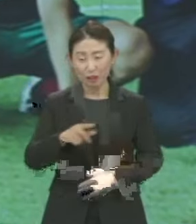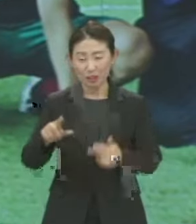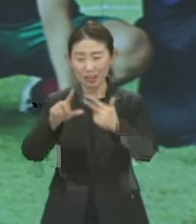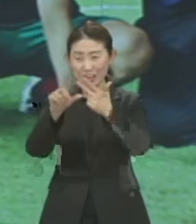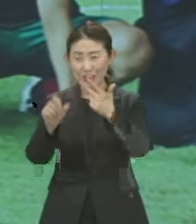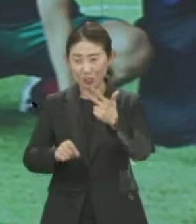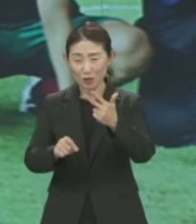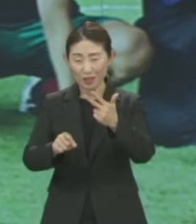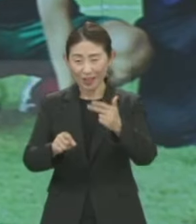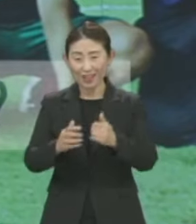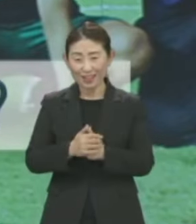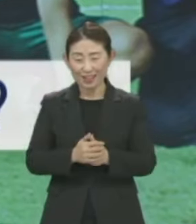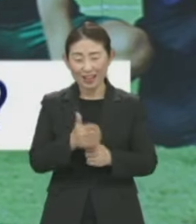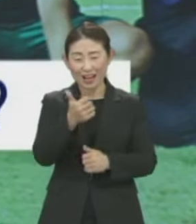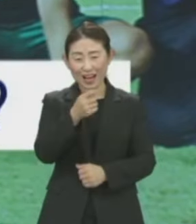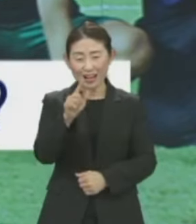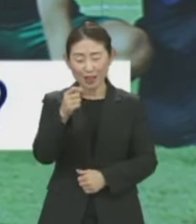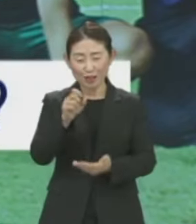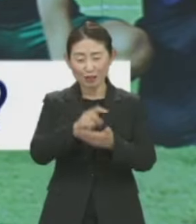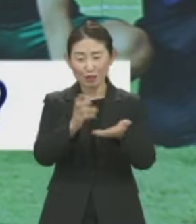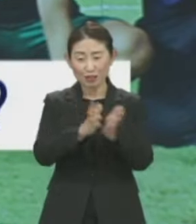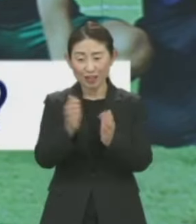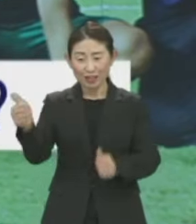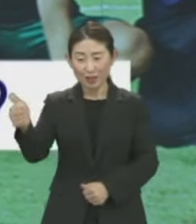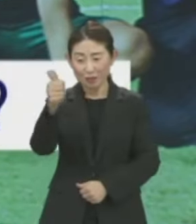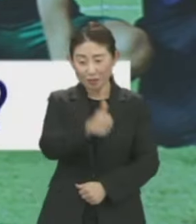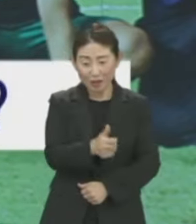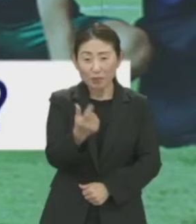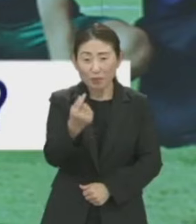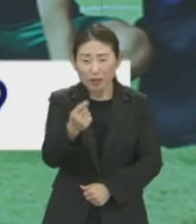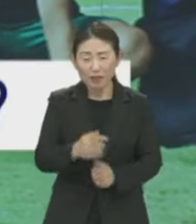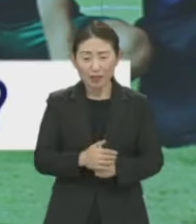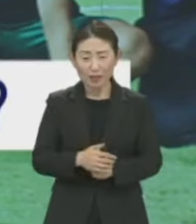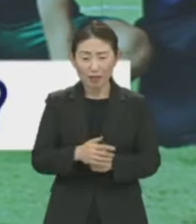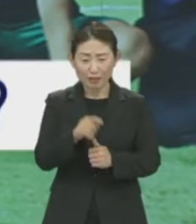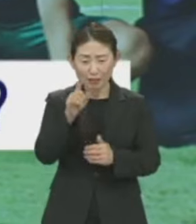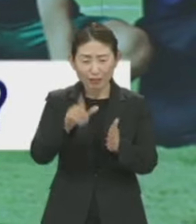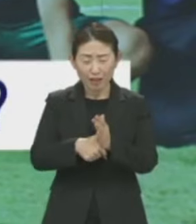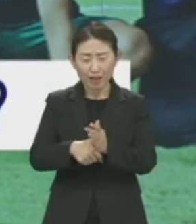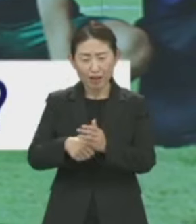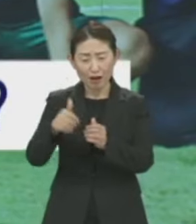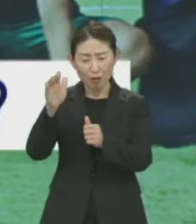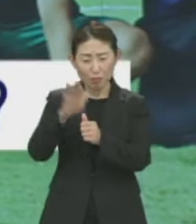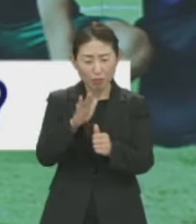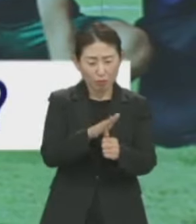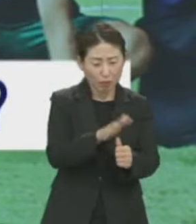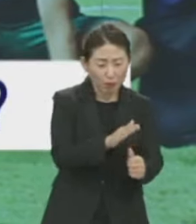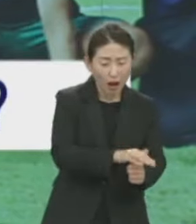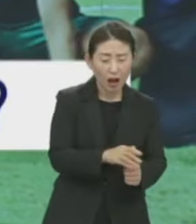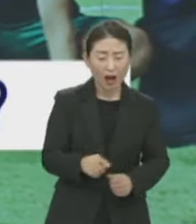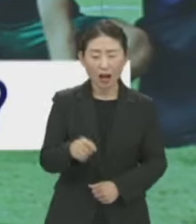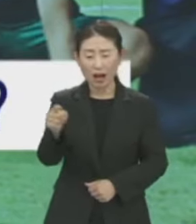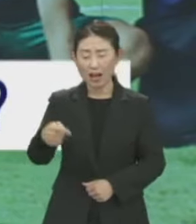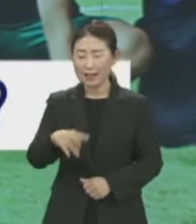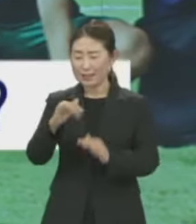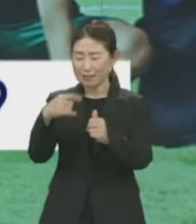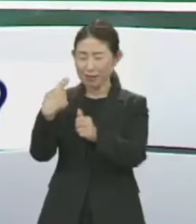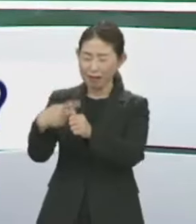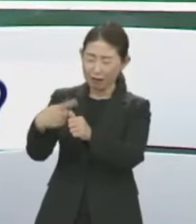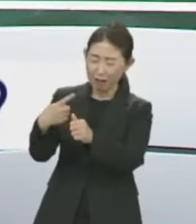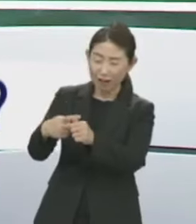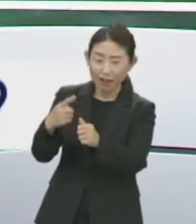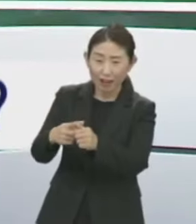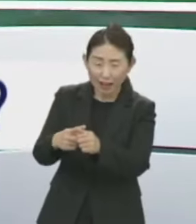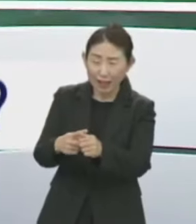하나시 즌 감독으로 오셨는데 또 계속해서 팀이이기는 경기가 거의 없었어요 이때 정말 많은 비난에 시달렸을 텐데요